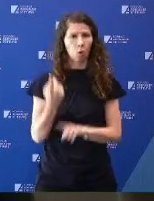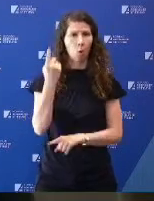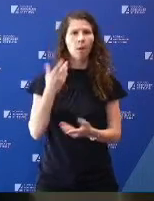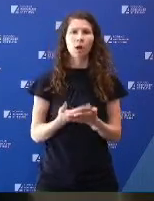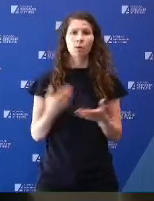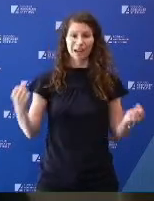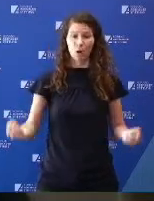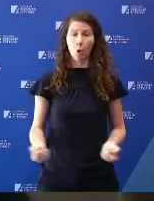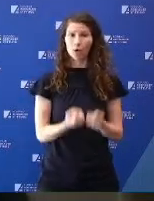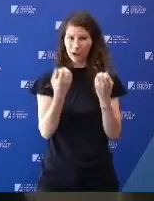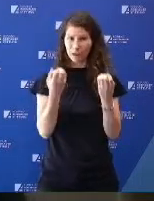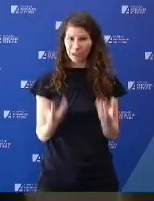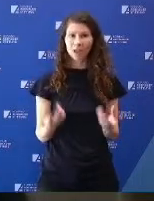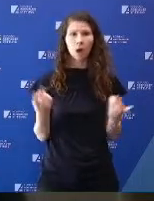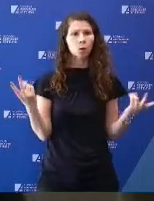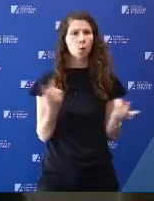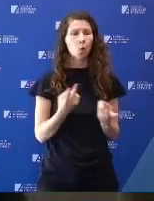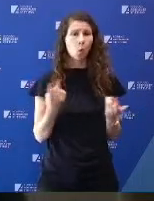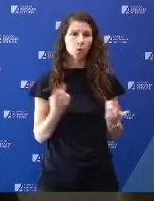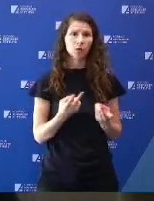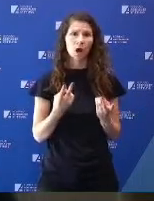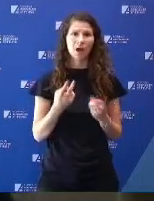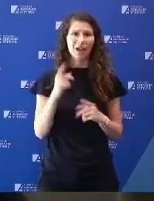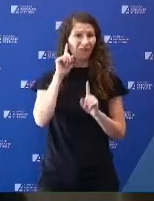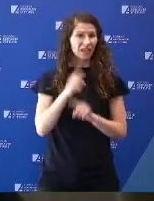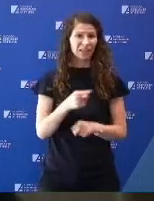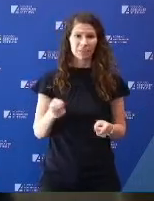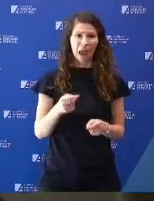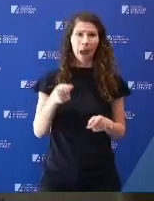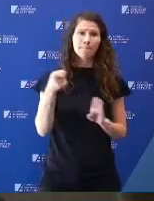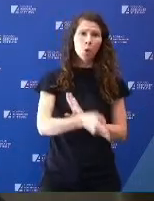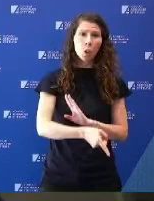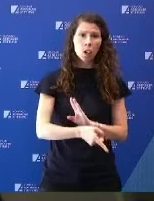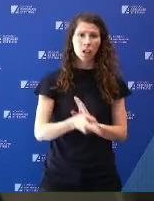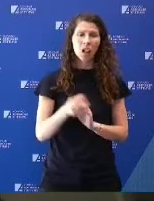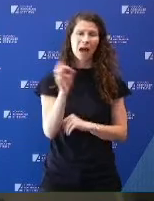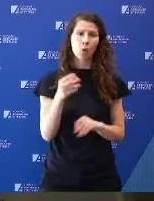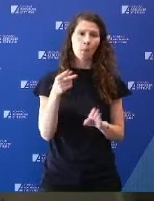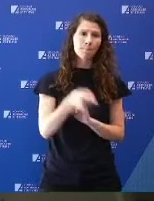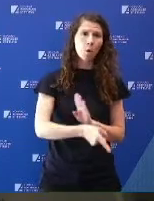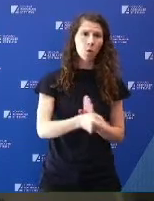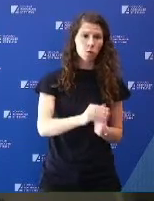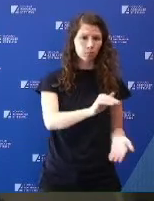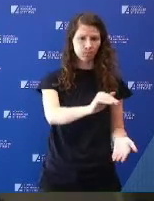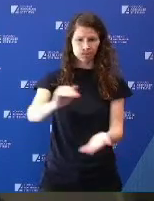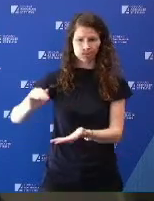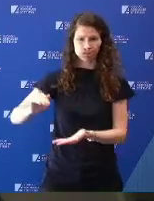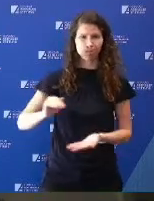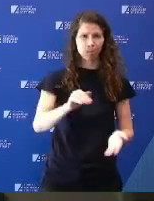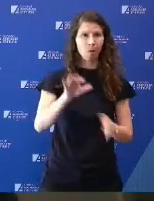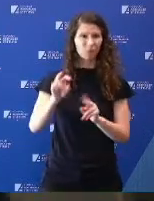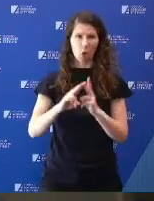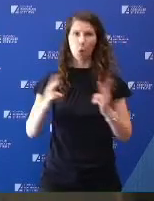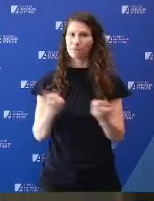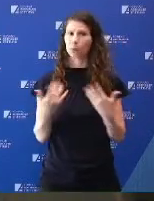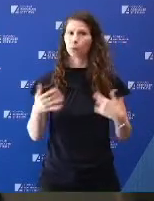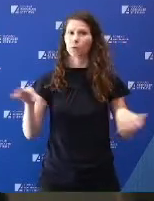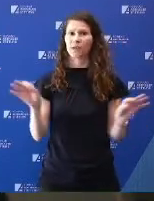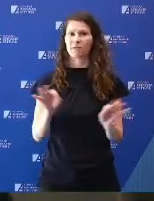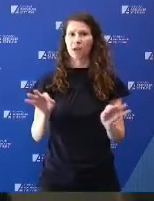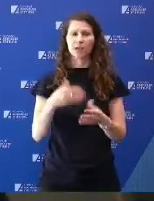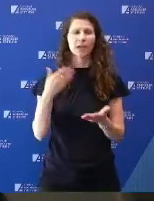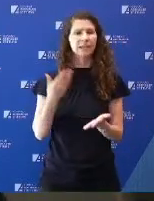haben oder nicht wissen, wie wir es am besten und sicher lagern können, was an Atommüll zum Schluss bei rauskommt, dann ist es für die Umwelt doch sehr gefährlich. Von daher muss man da